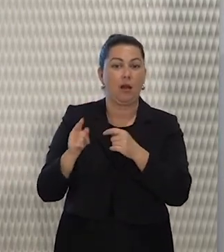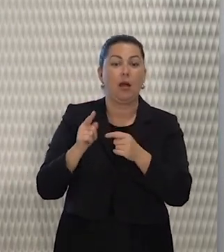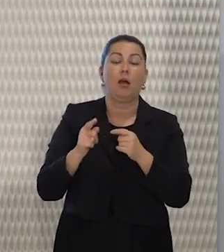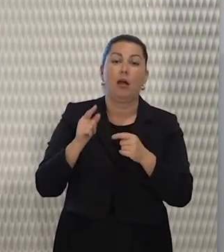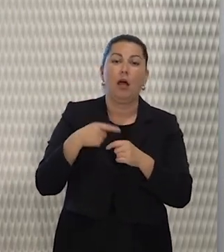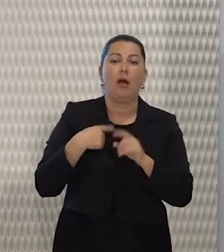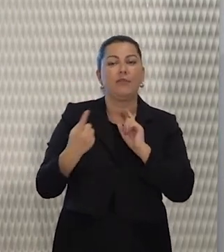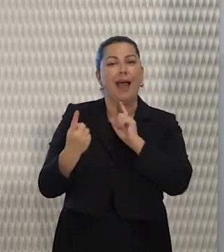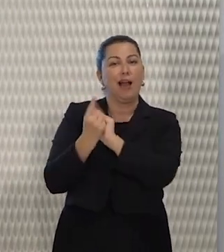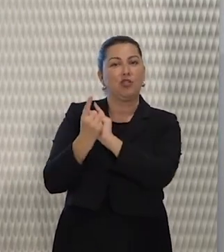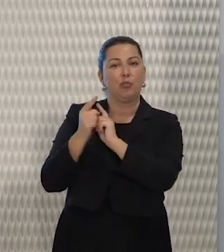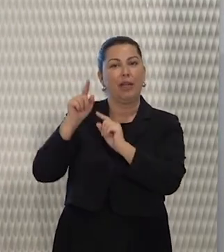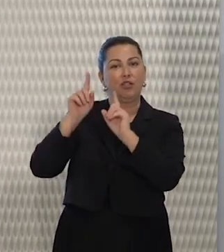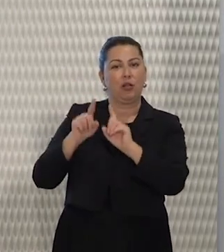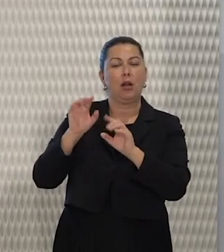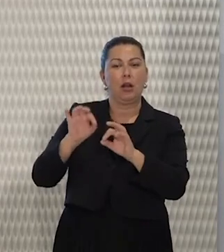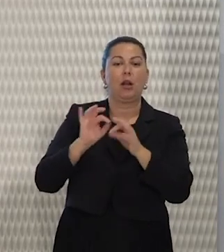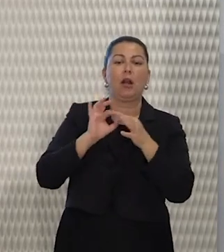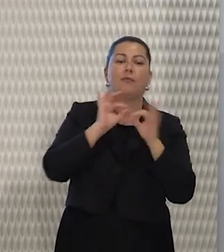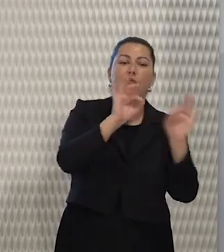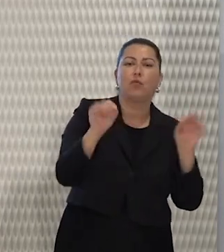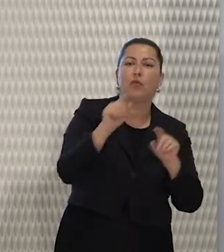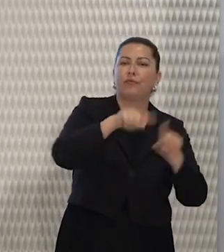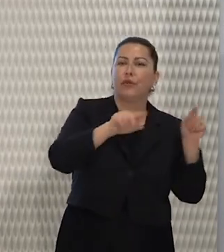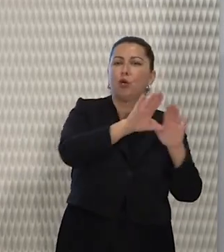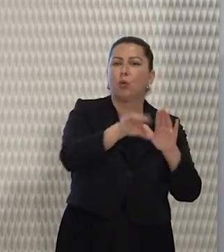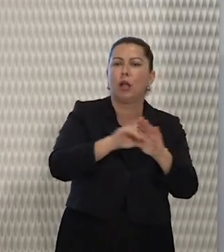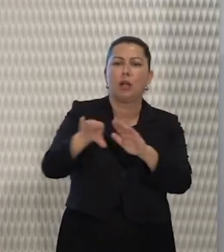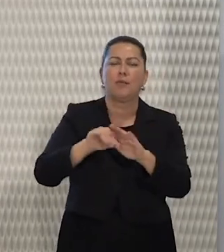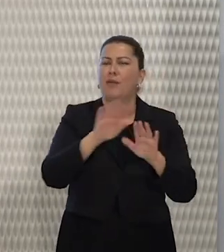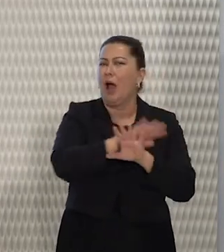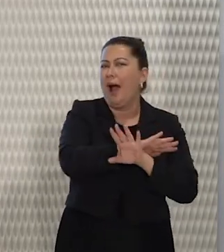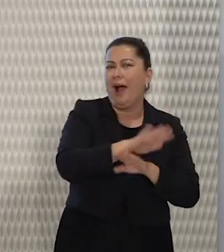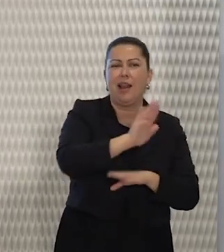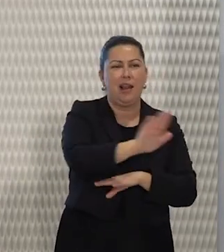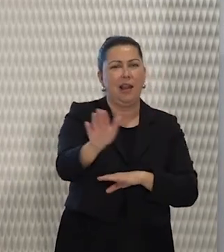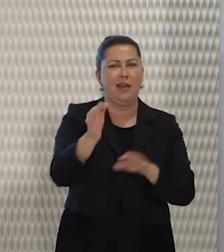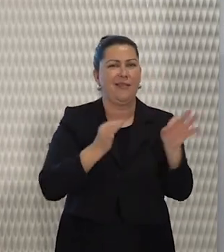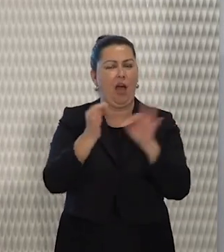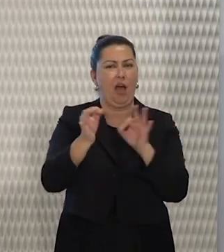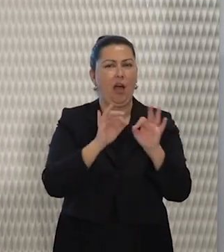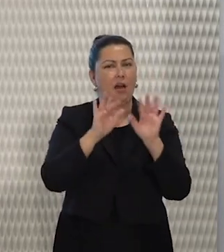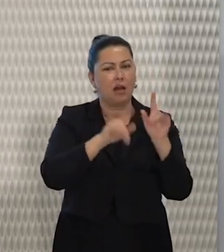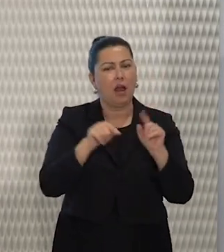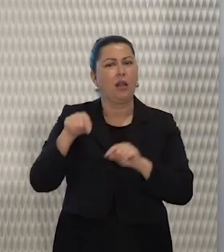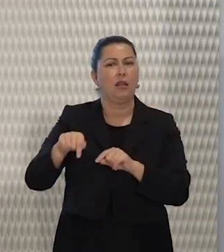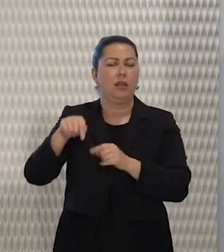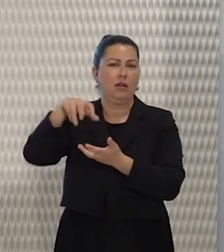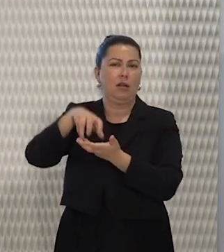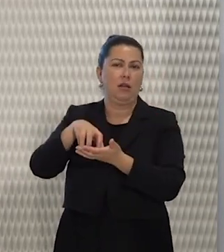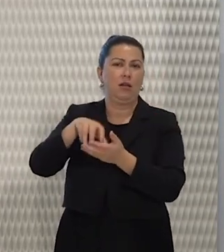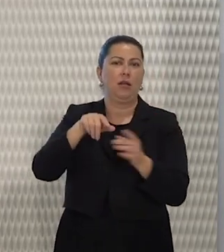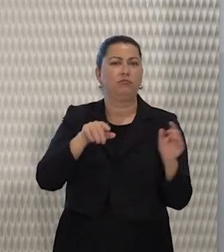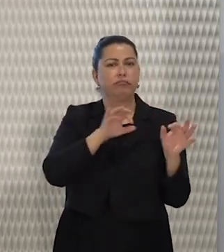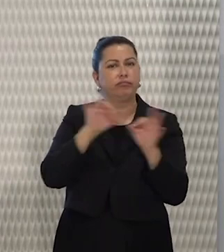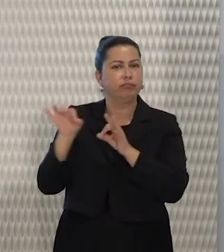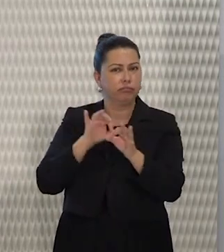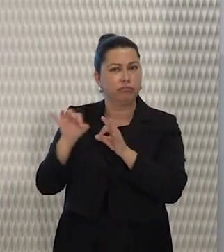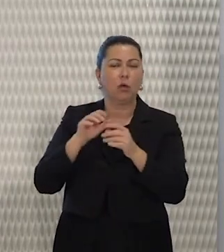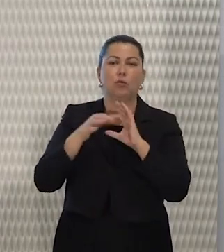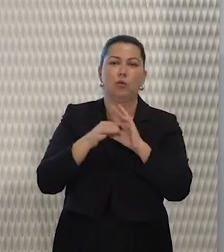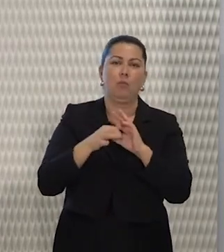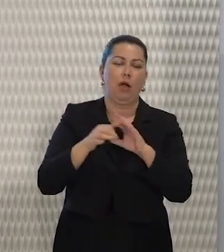als Ansprechstelle für Unternehmen, für alle Fragen, die sich stellen im Zusammenhang mit